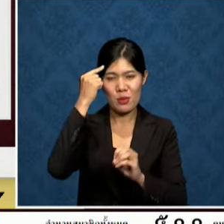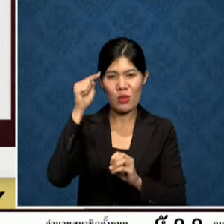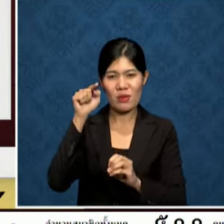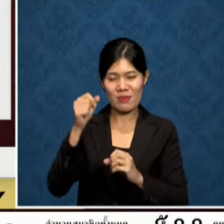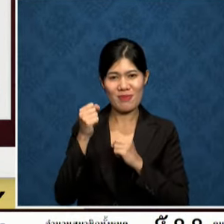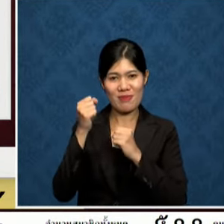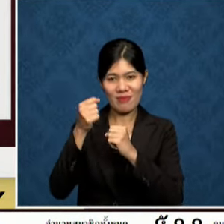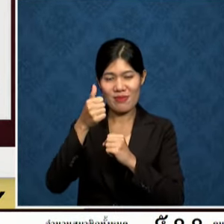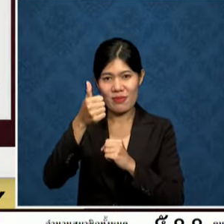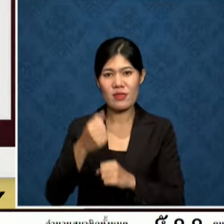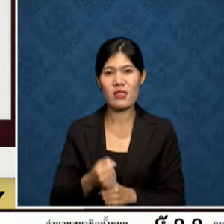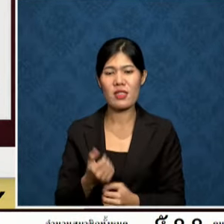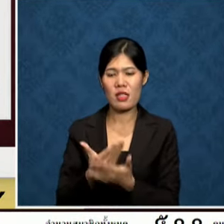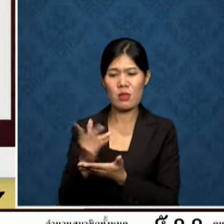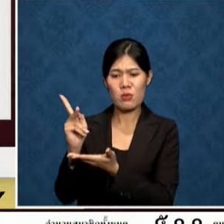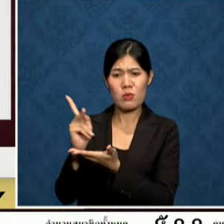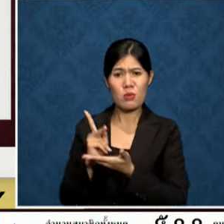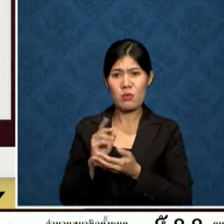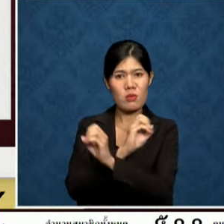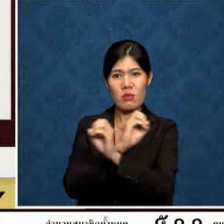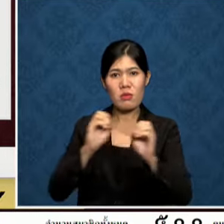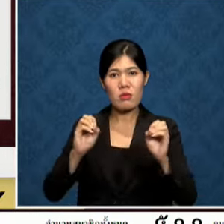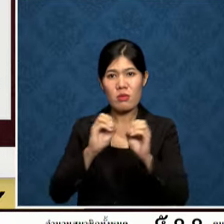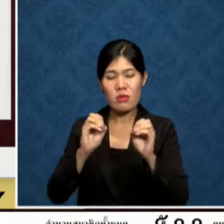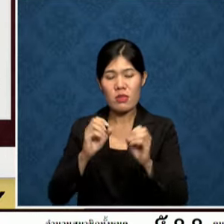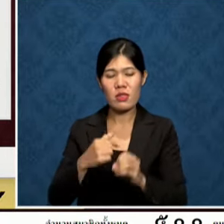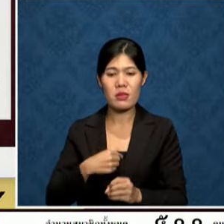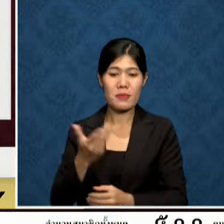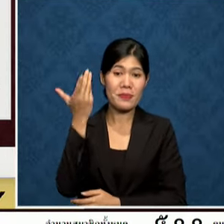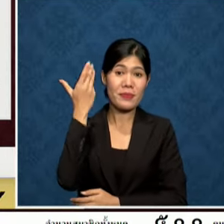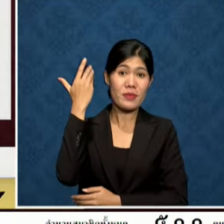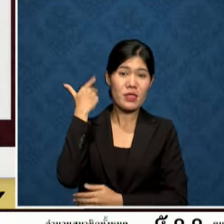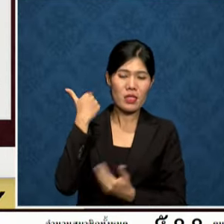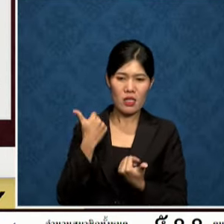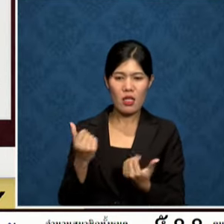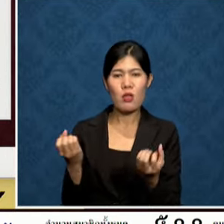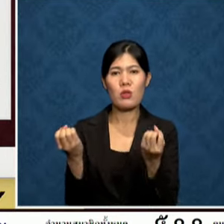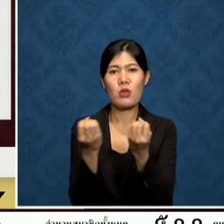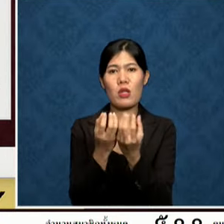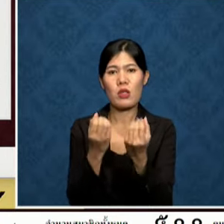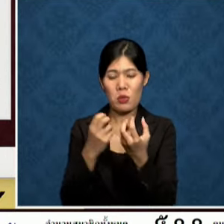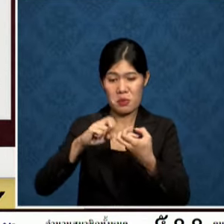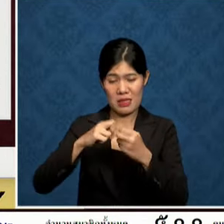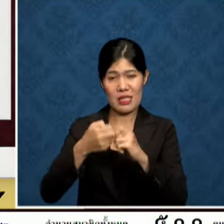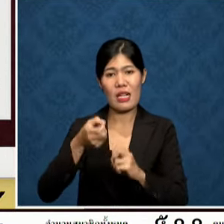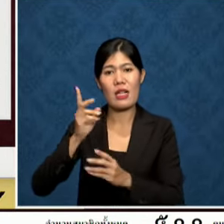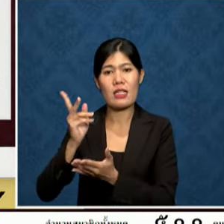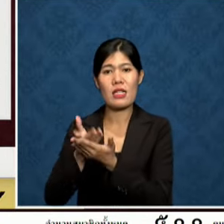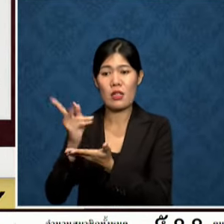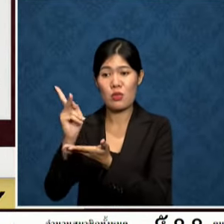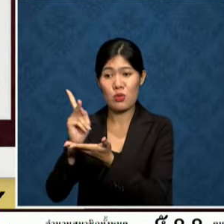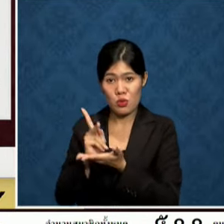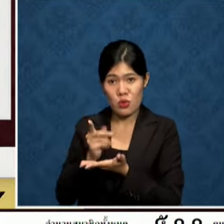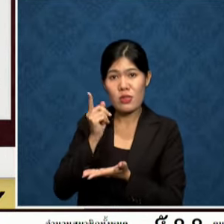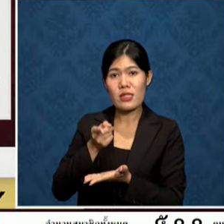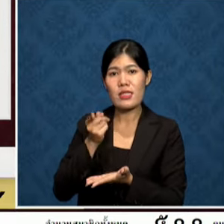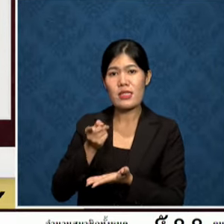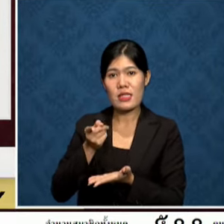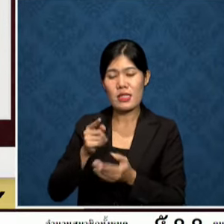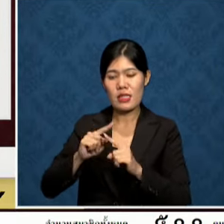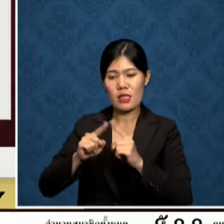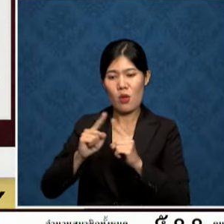เคยต้องกู้มากมายขนาดนี้แน่นอนว่าอาจจะมีในหลายๆปีที่เราเกิดวิกฤตและกู้จริงมากกว่านี้มากกว่าที่เคยตั้งขาด